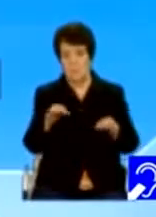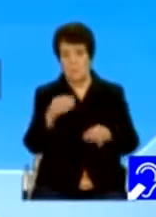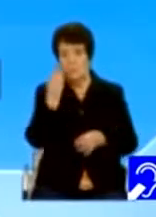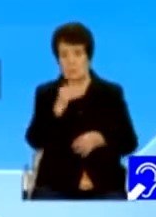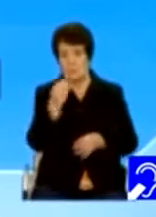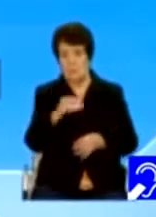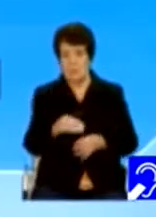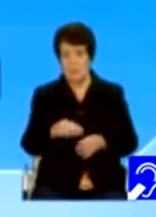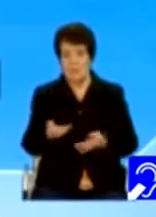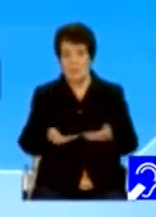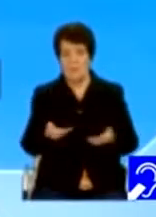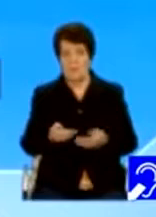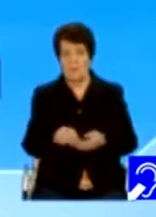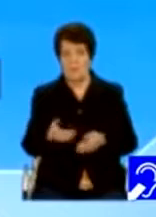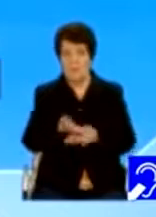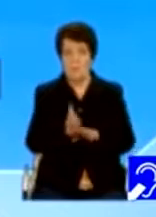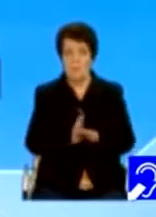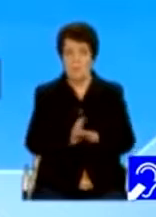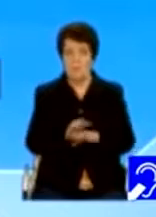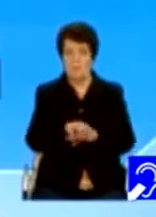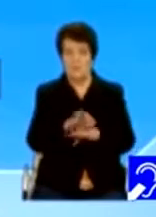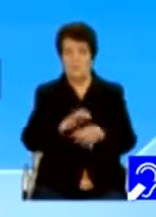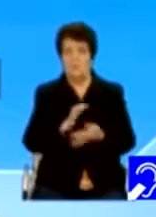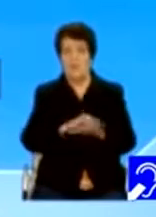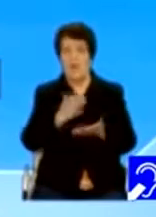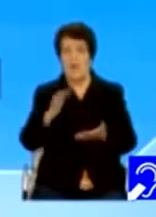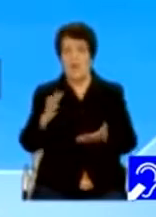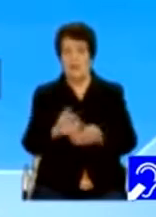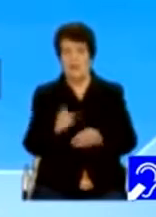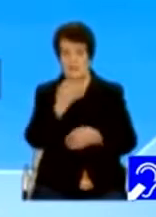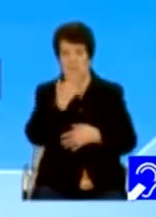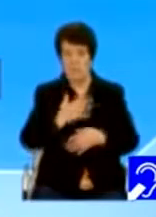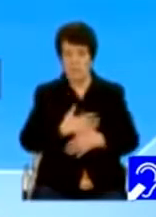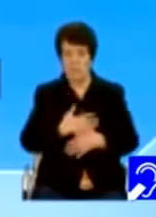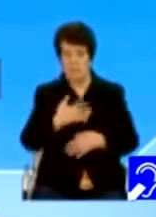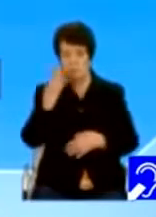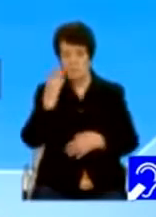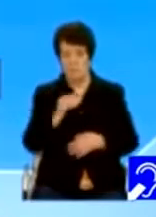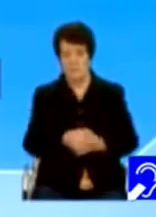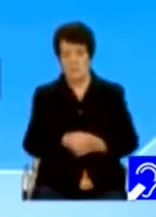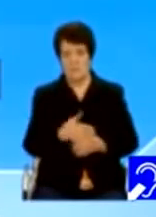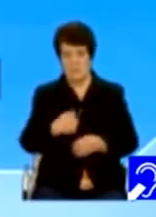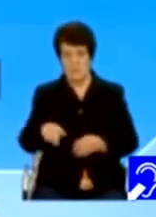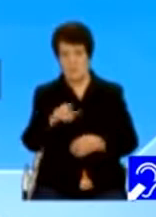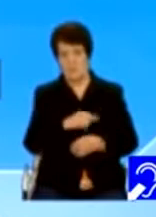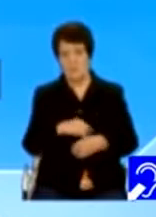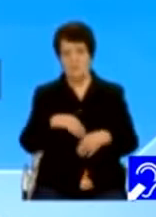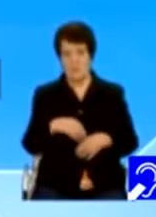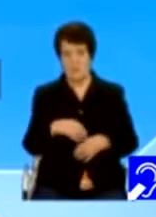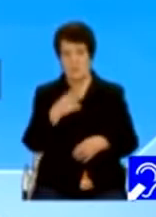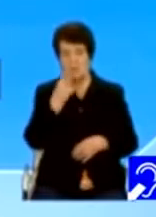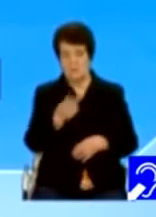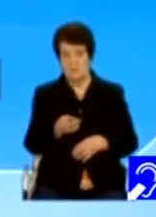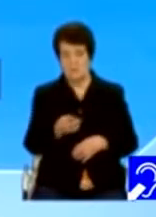scumpe și se dau jos cu papuși de lac și încep să le povestească cât de tare ei iubesc moldovenii. Moldovenii noștri te înghit tac să uită